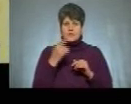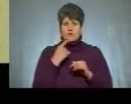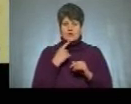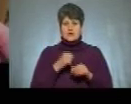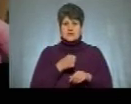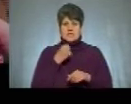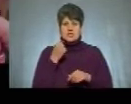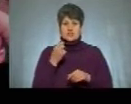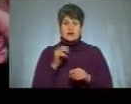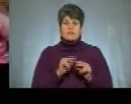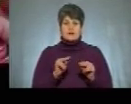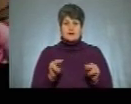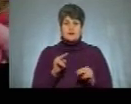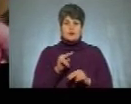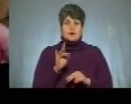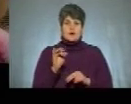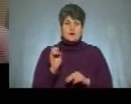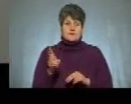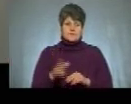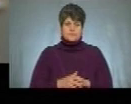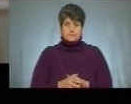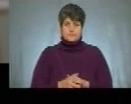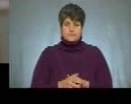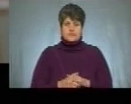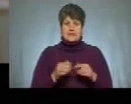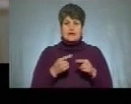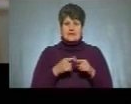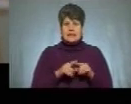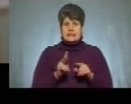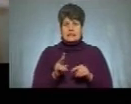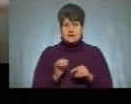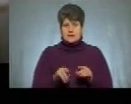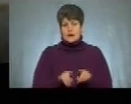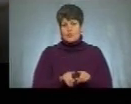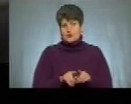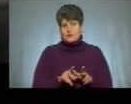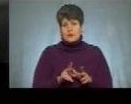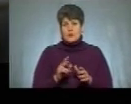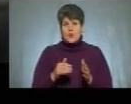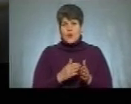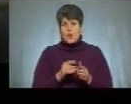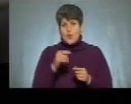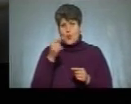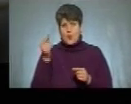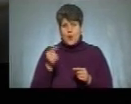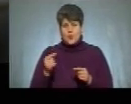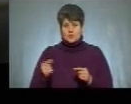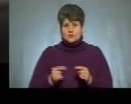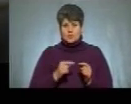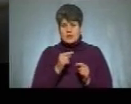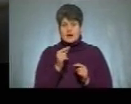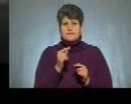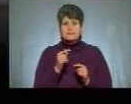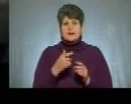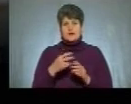викладач художньої школи Петро Рак. Цьому твору. Техніка, вона така наподобі контурна, під